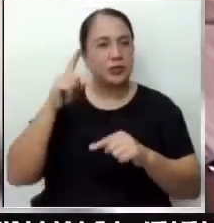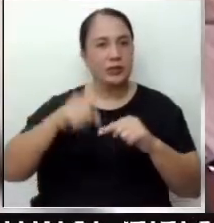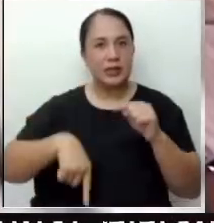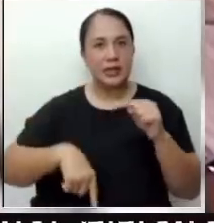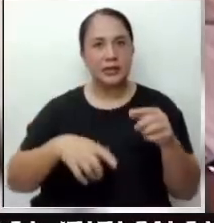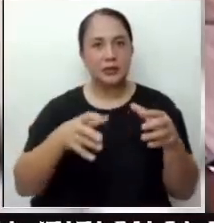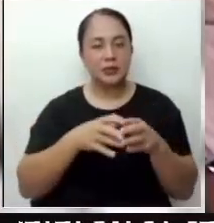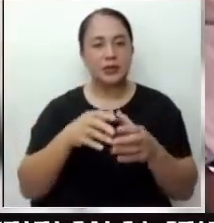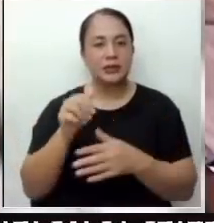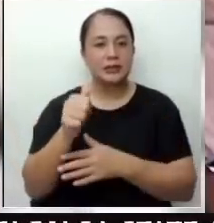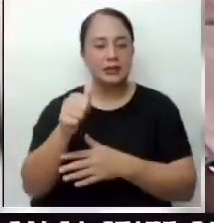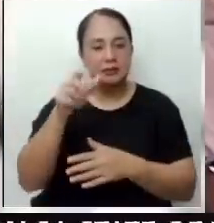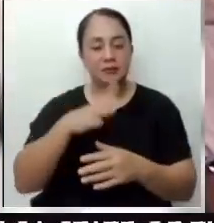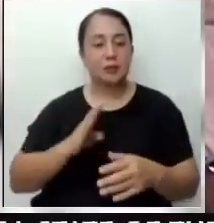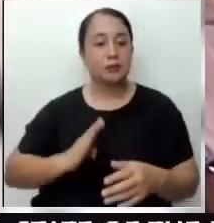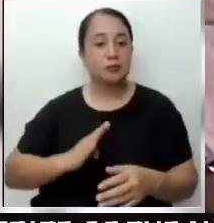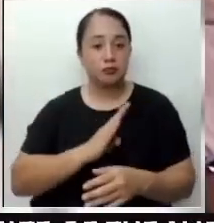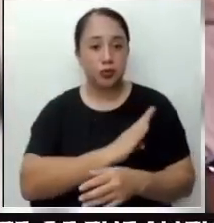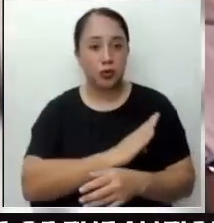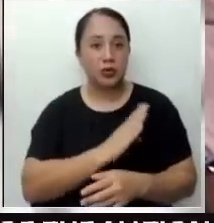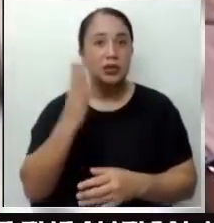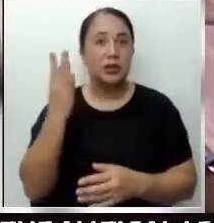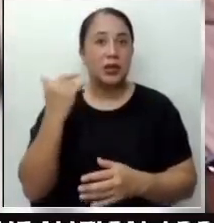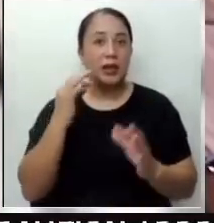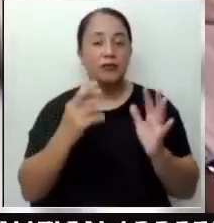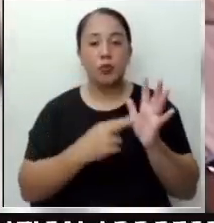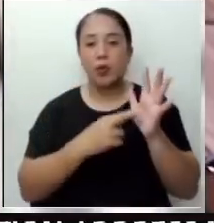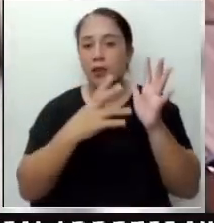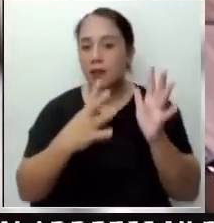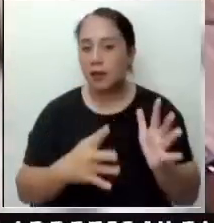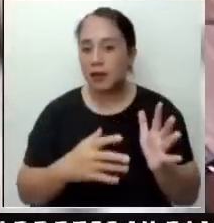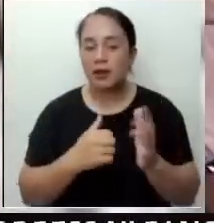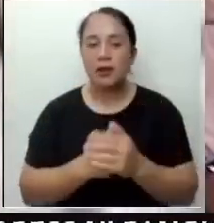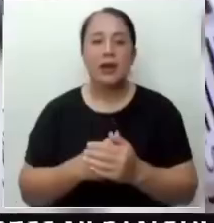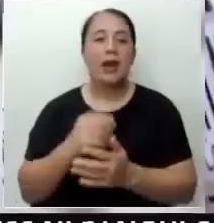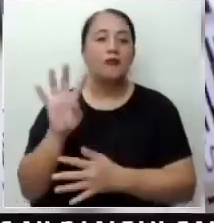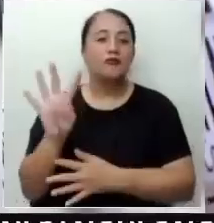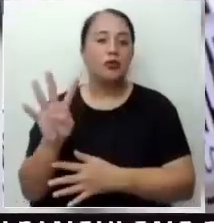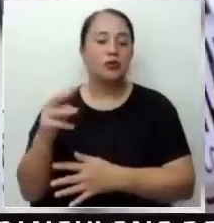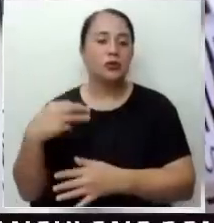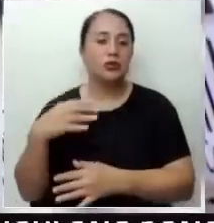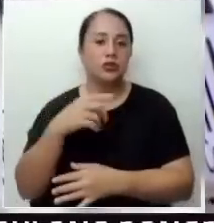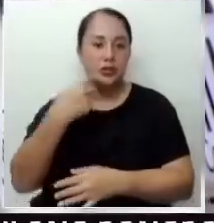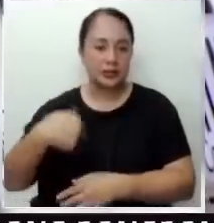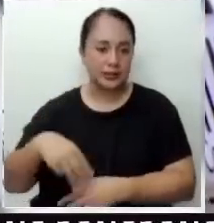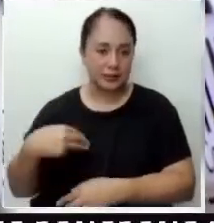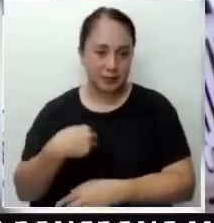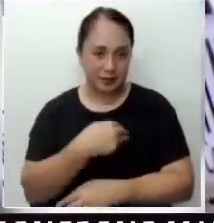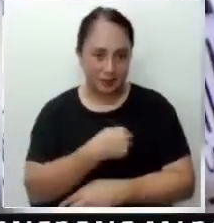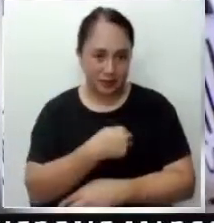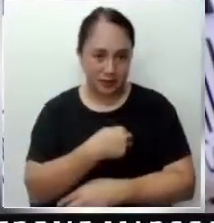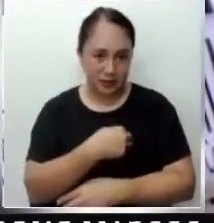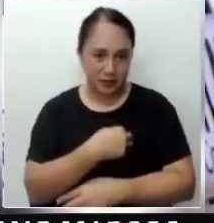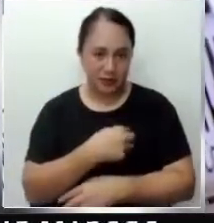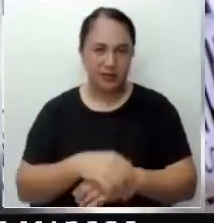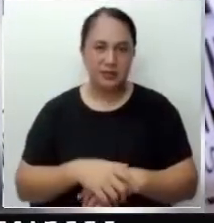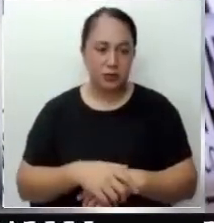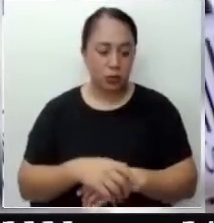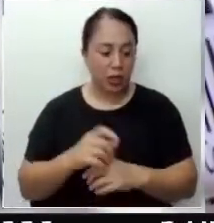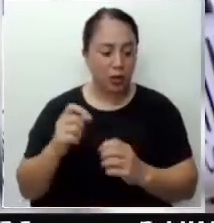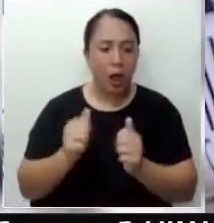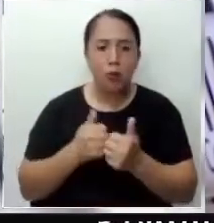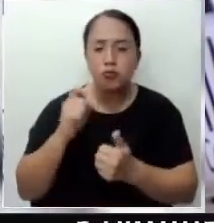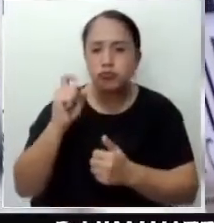board nito kung walang kinatawan ang apat nitong Chinese members. What if there's a sense of urgency, I need to make a